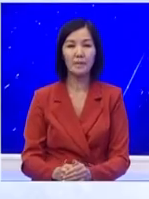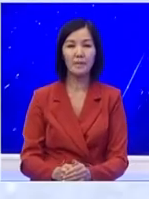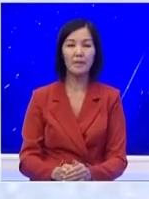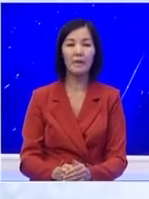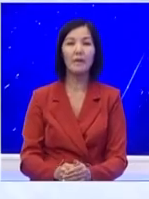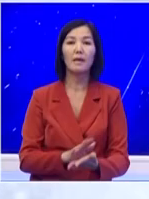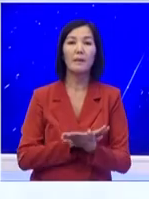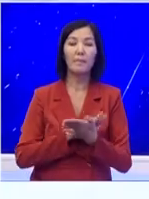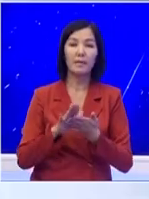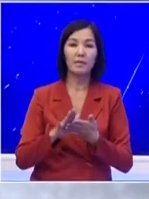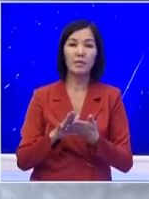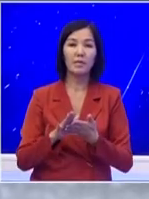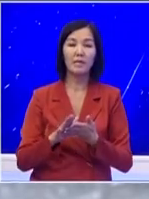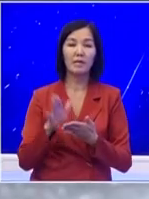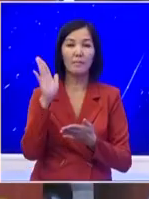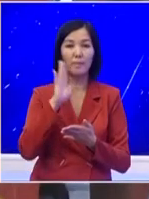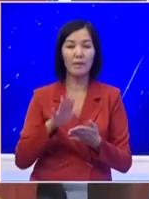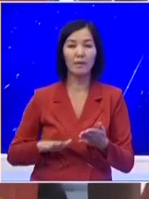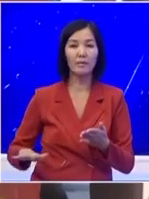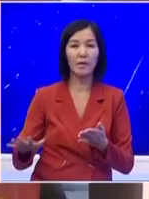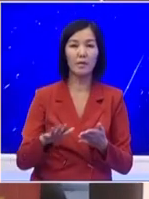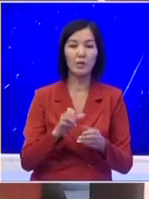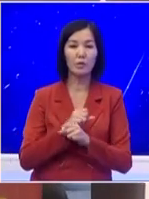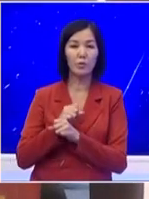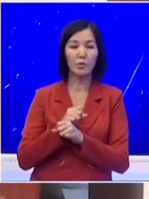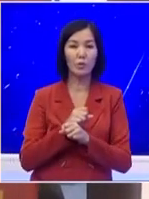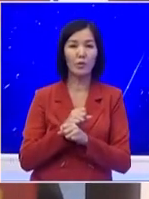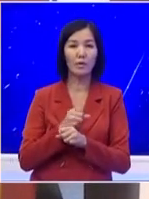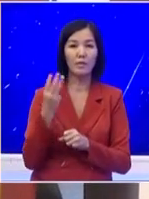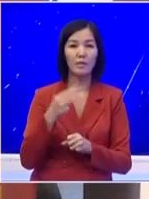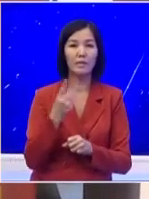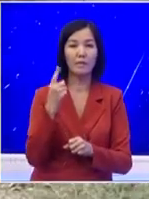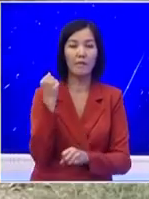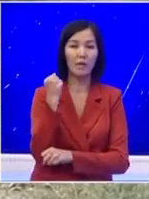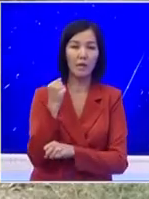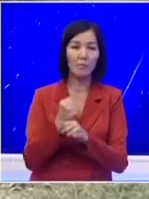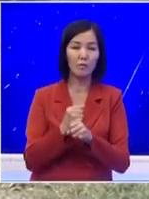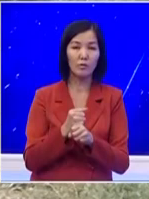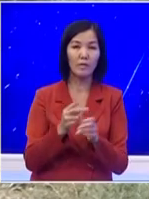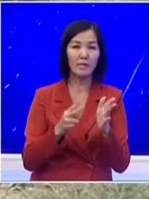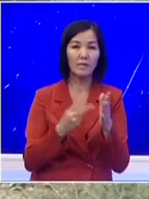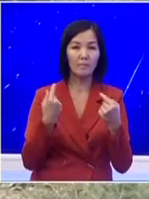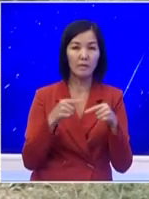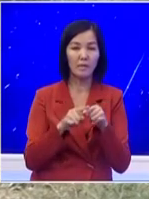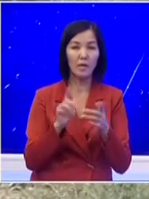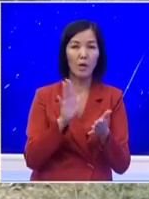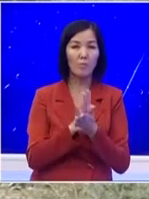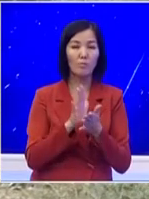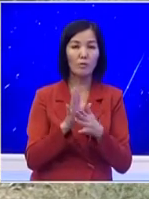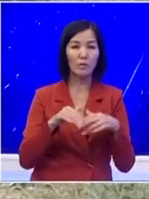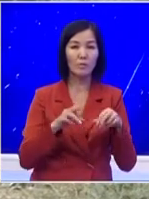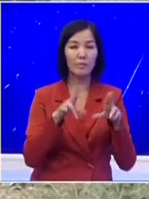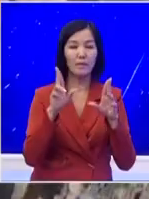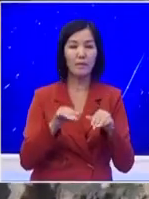Поддержание чистоты на диких пляжах и прибрежной полосе зон отдыха обеспечивают 32 рабочих и 7 единиц техники. Мусор вывозится на специальный